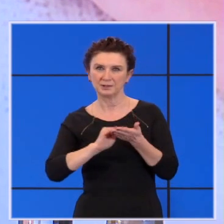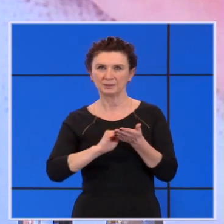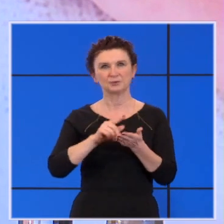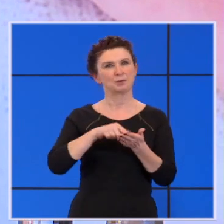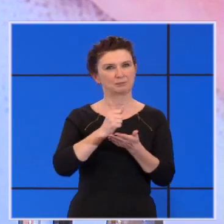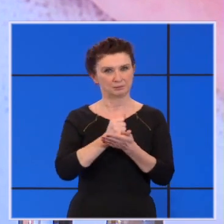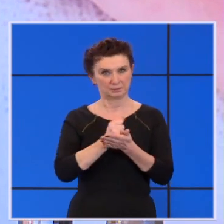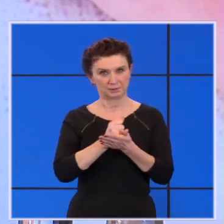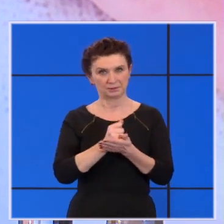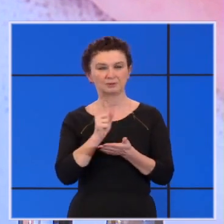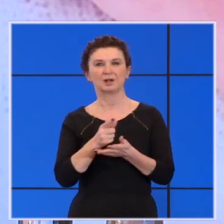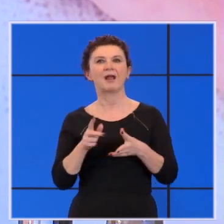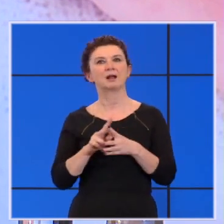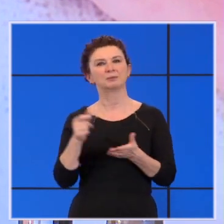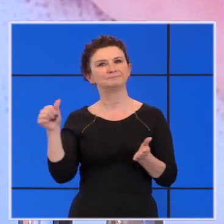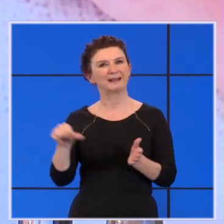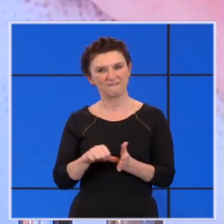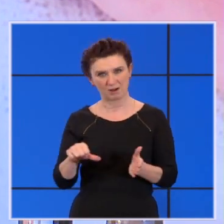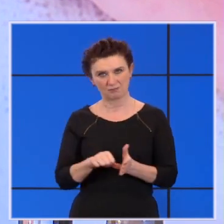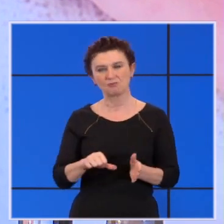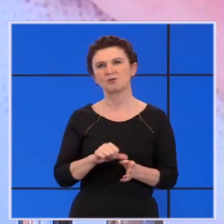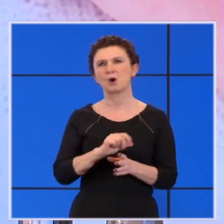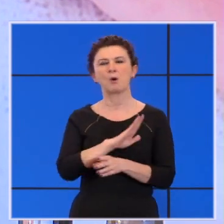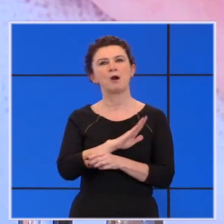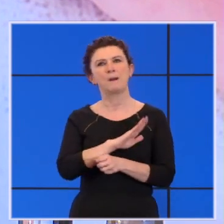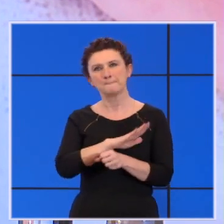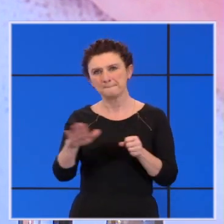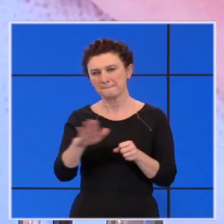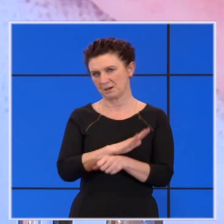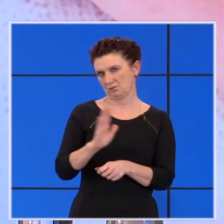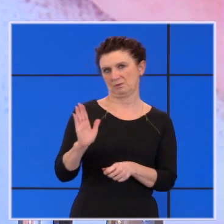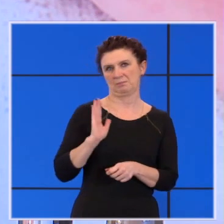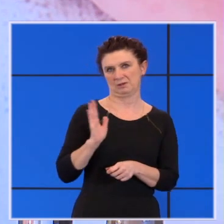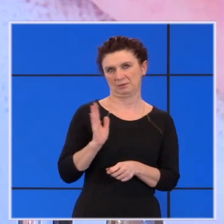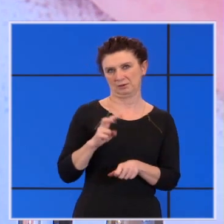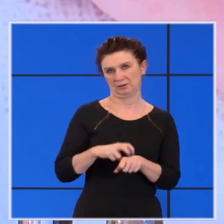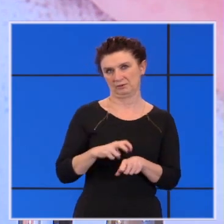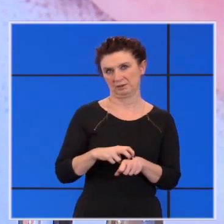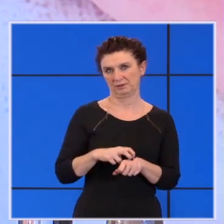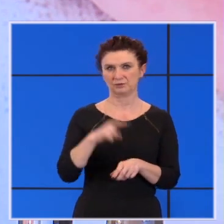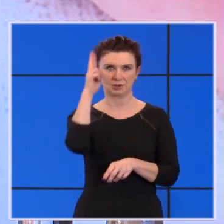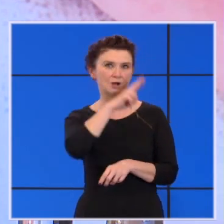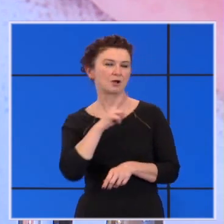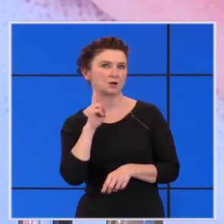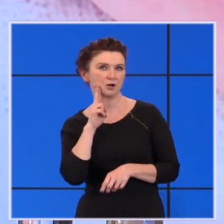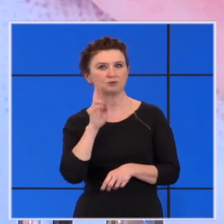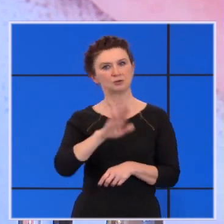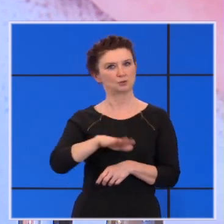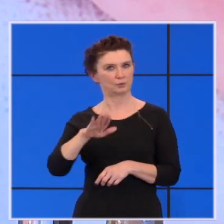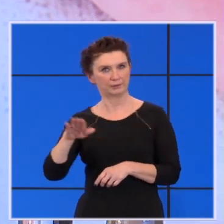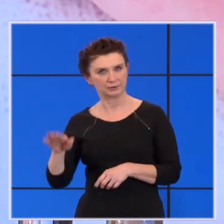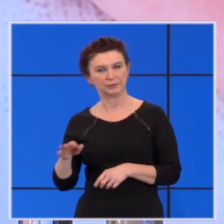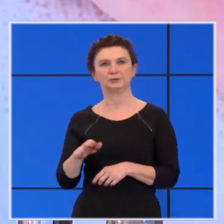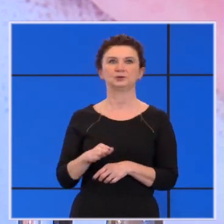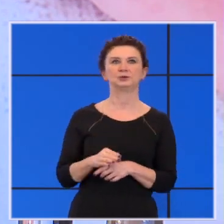zarówno medyczne, jak i zdrowotne, rodziców, dzieci i zarodków. Przedstawiłem Państwu główne założenia tej ustawy.